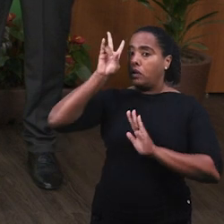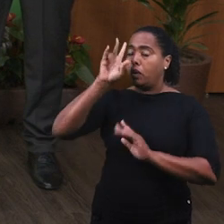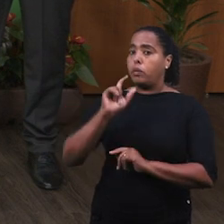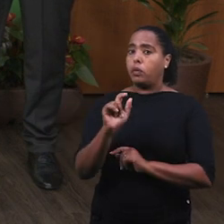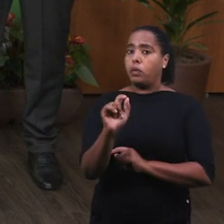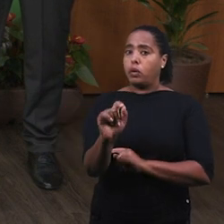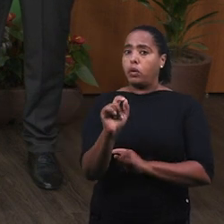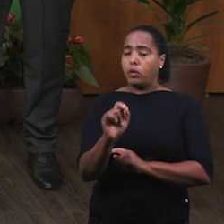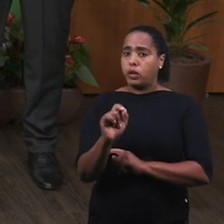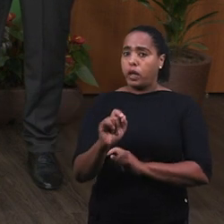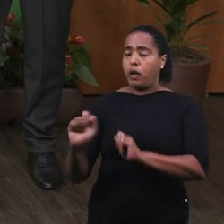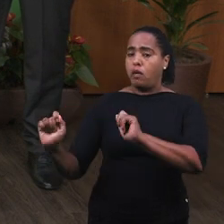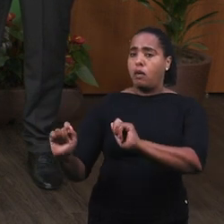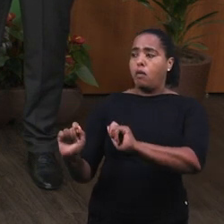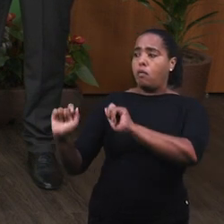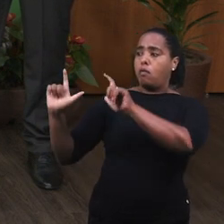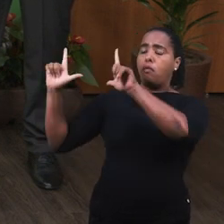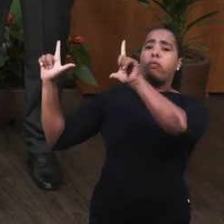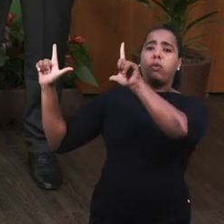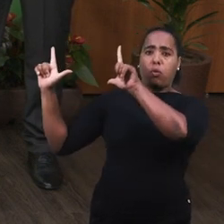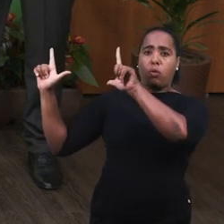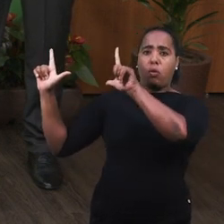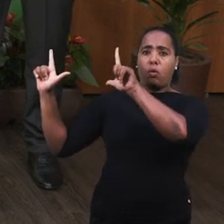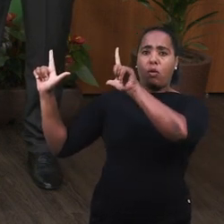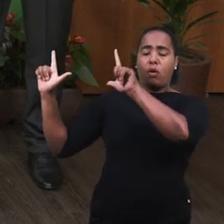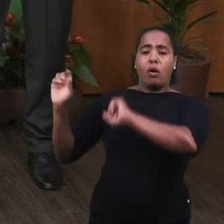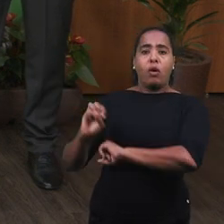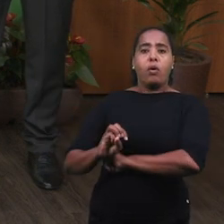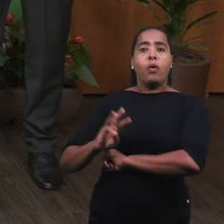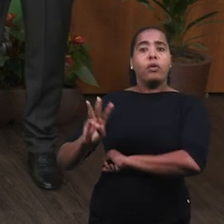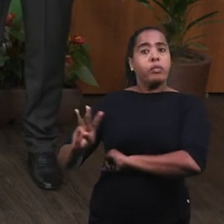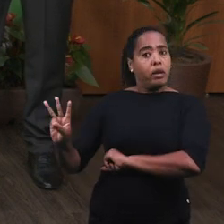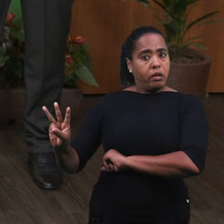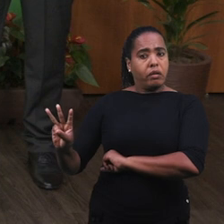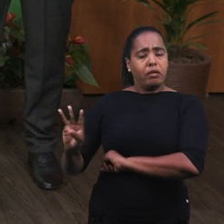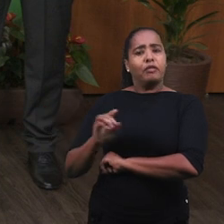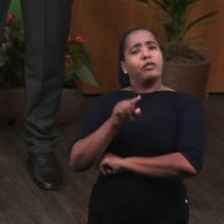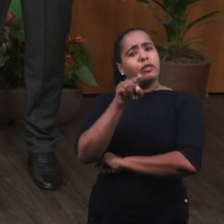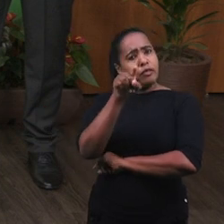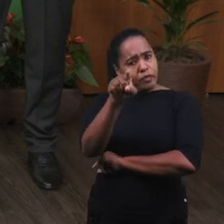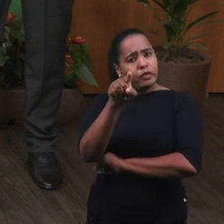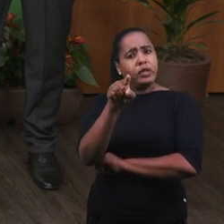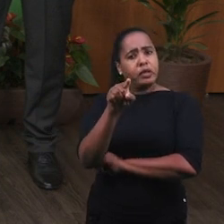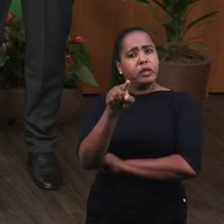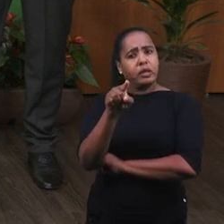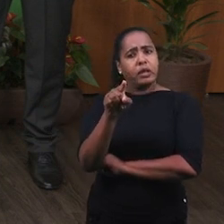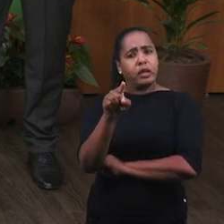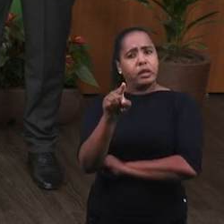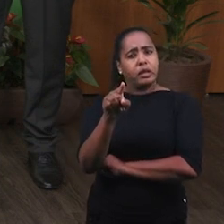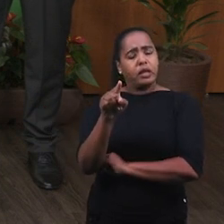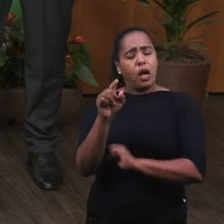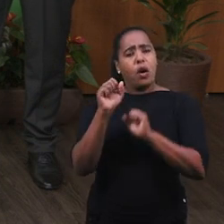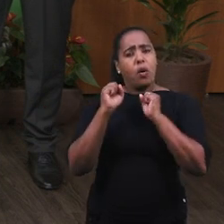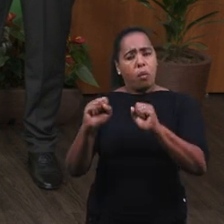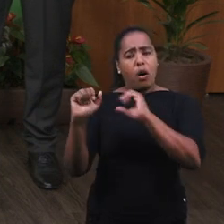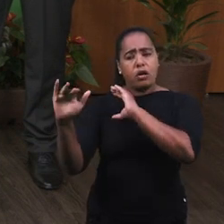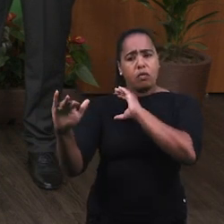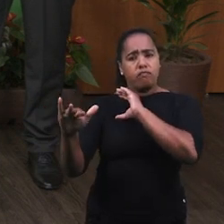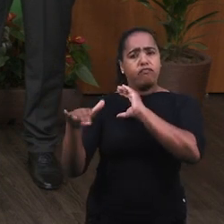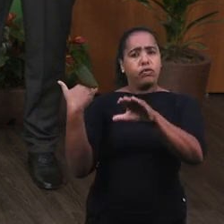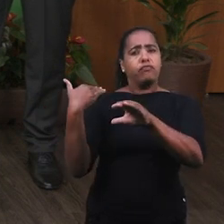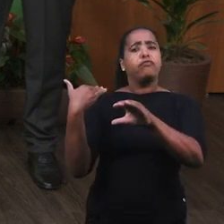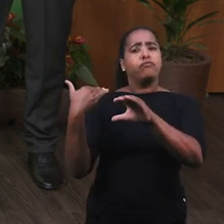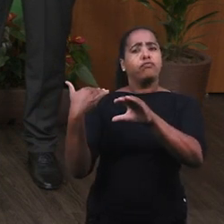fois qu'au tableau ici, vous voyez l'adresse email où vous pouvez nous envoyer